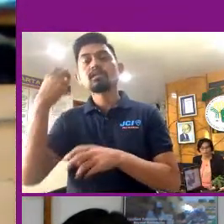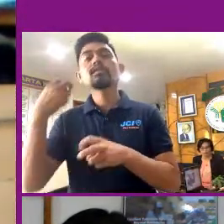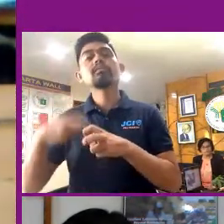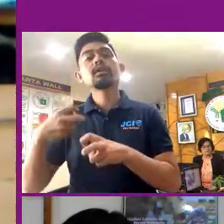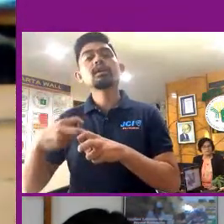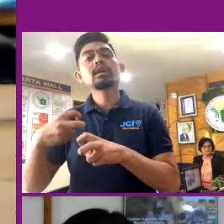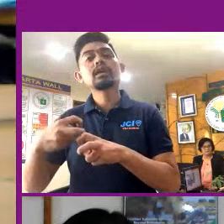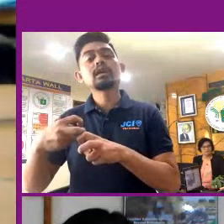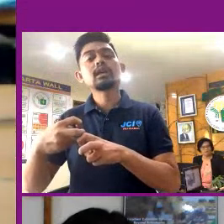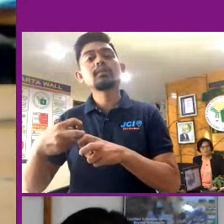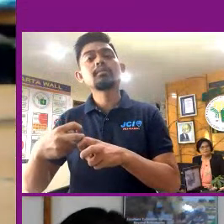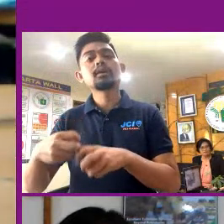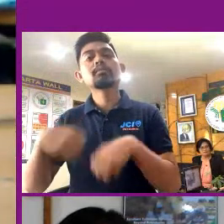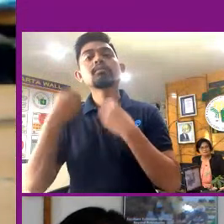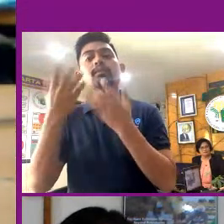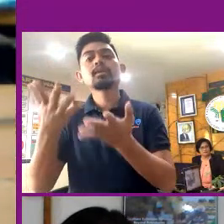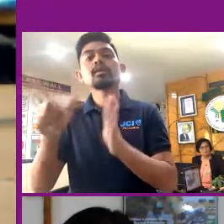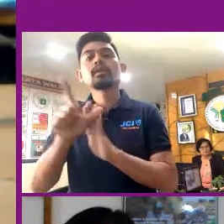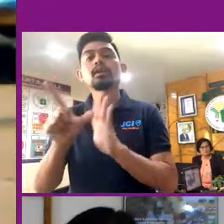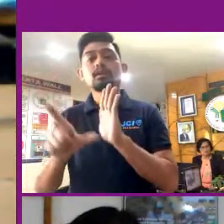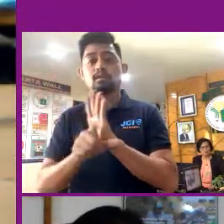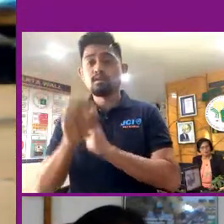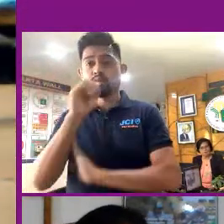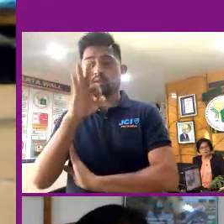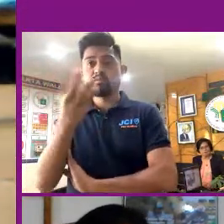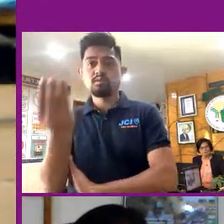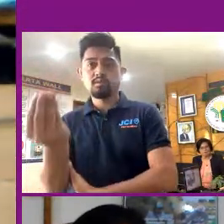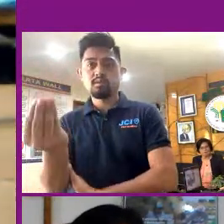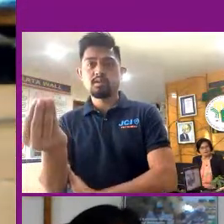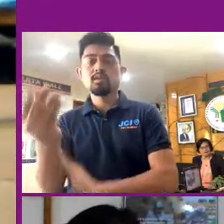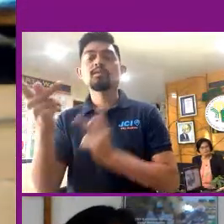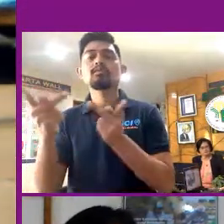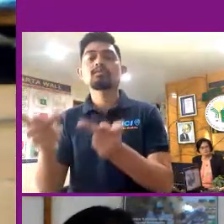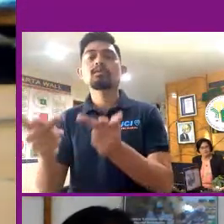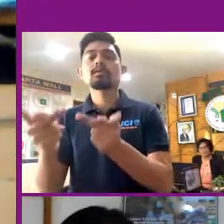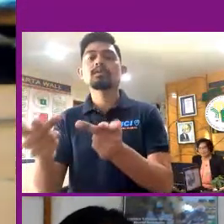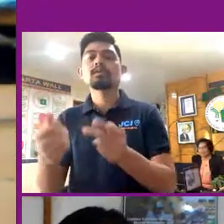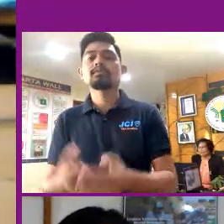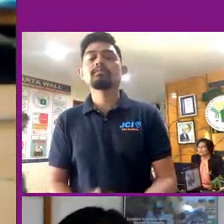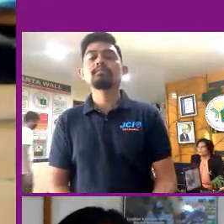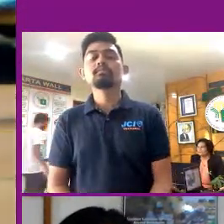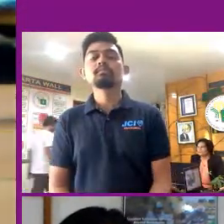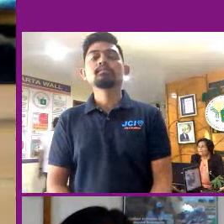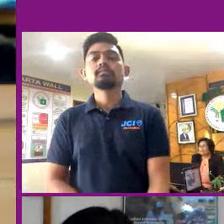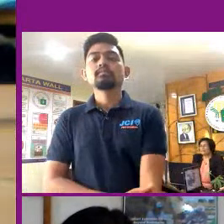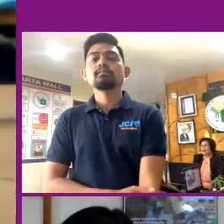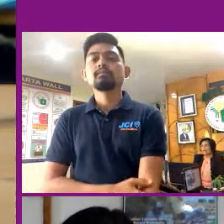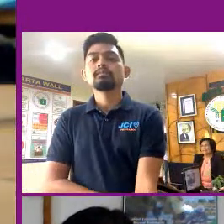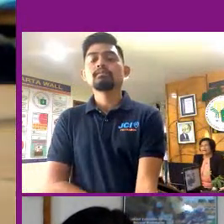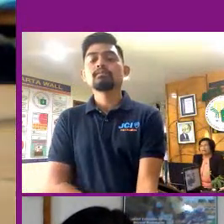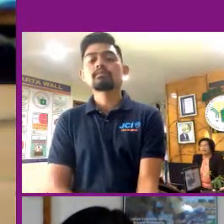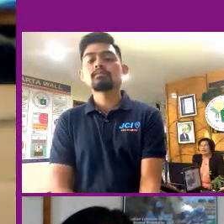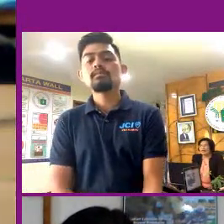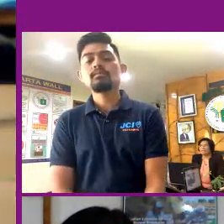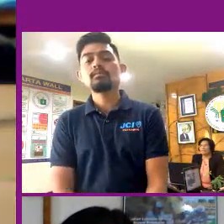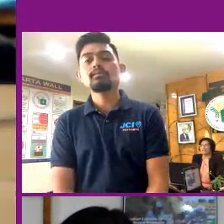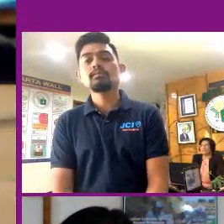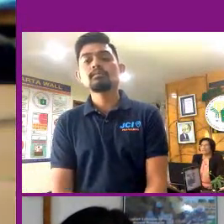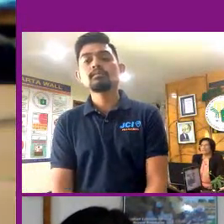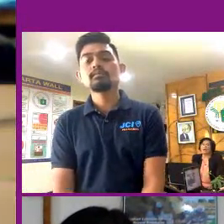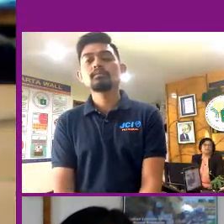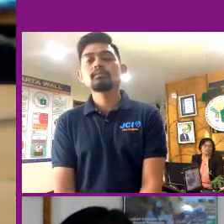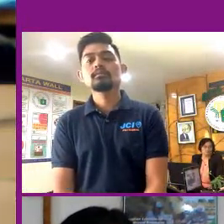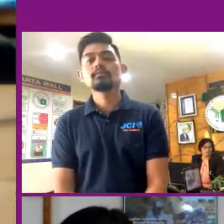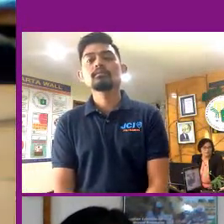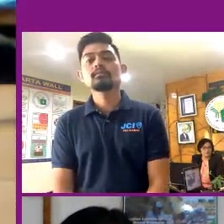law. Kasi this is a law eh. Hindi man ito basta-basta lang na ano. Dapat lahat na ano